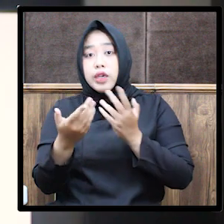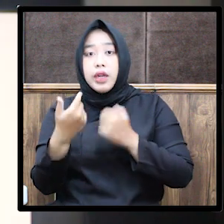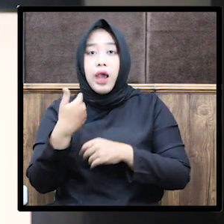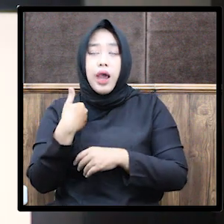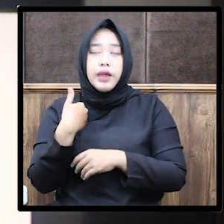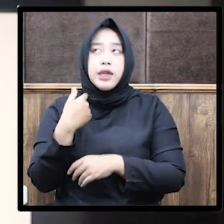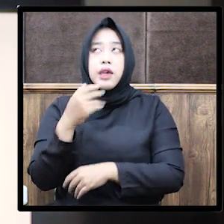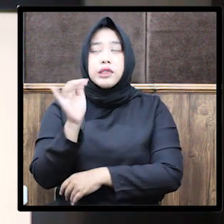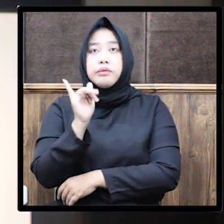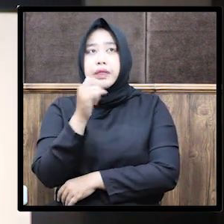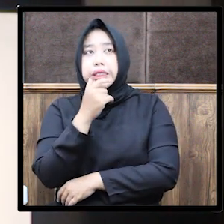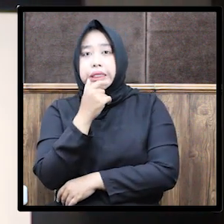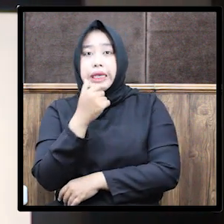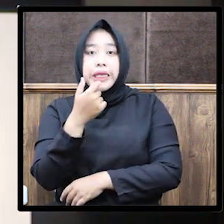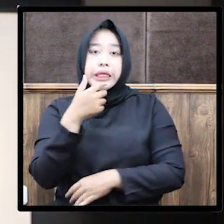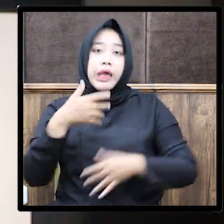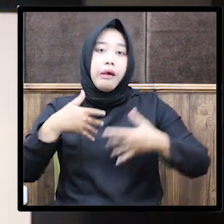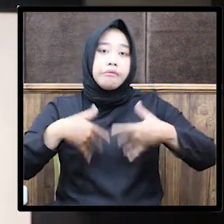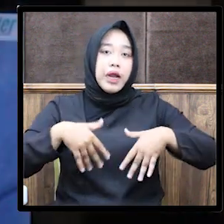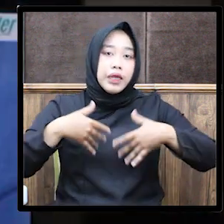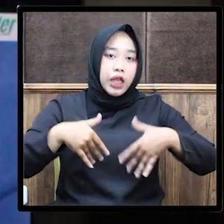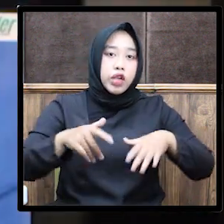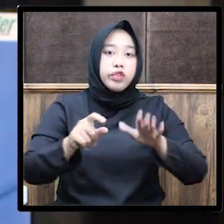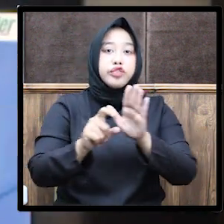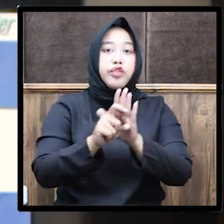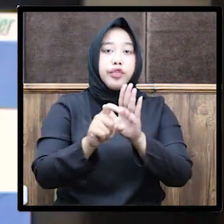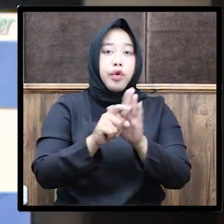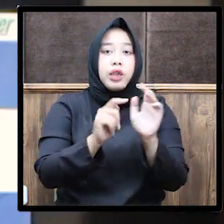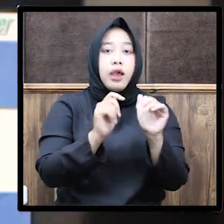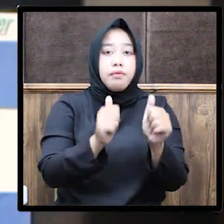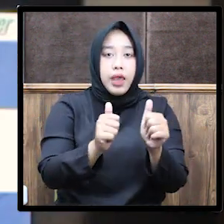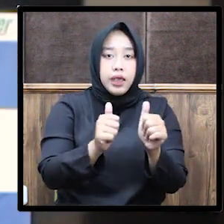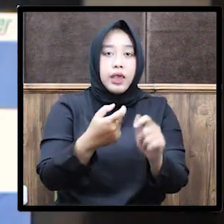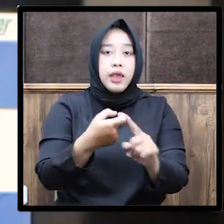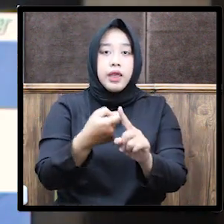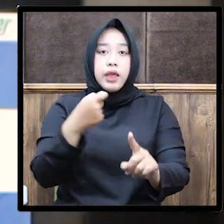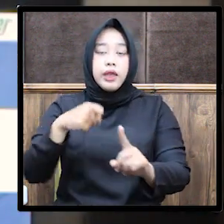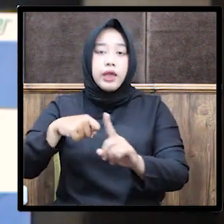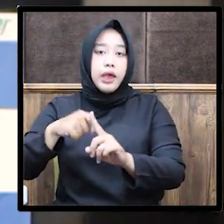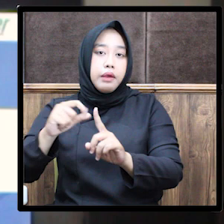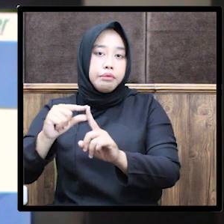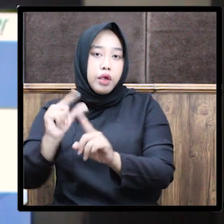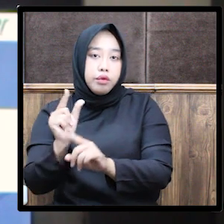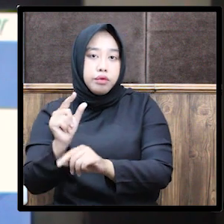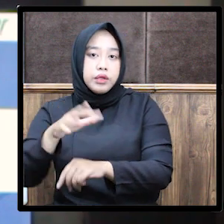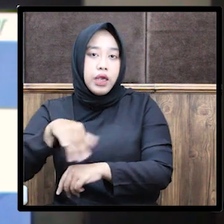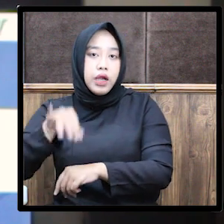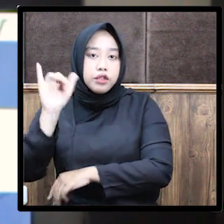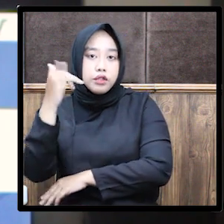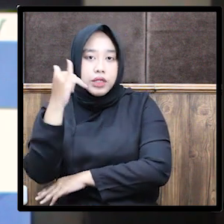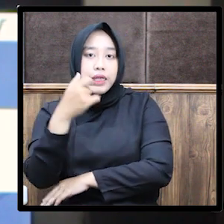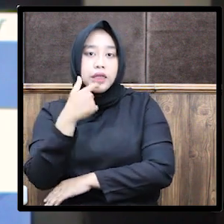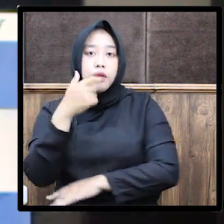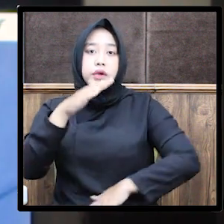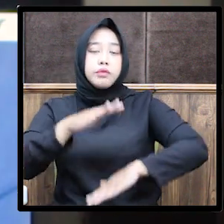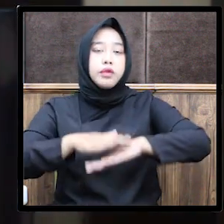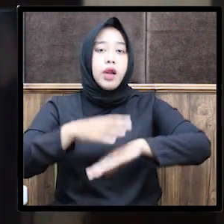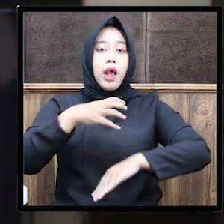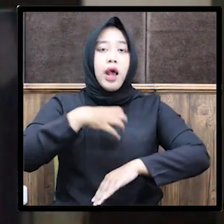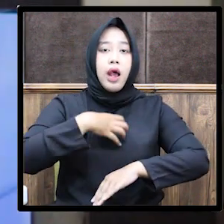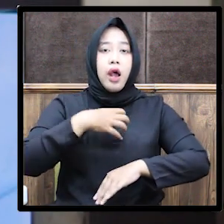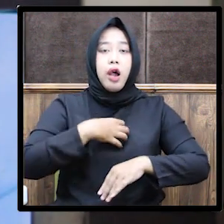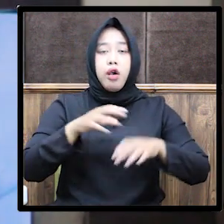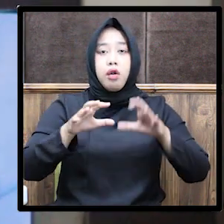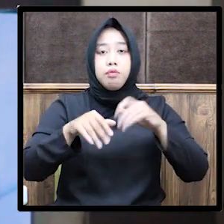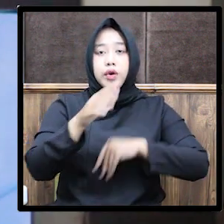Bu Rani terkait dengan praktik baik yang sudah pernah dilakukan oleh KPUDI terkait dengan pemenuhan hak difabel terhadap pemilihan terhadap pemilu